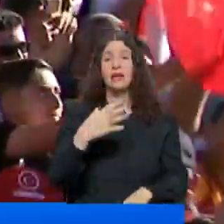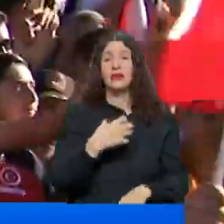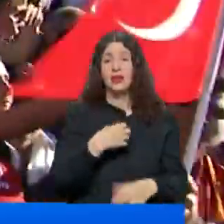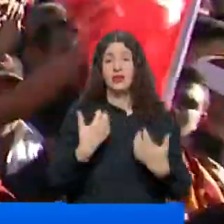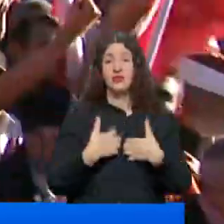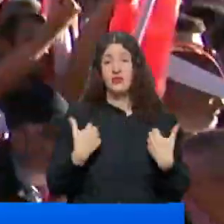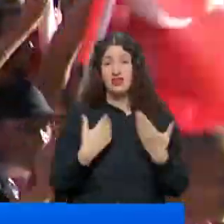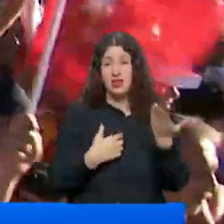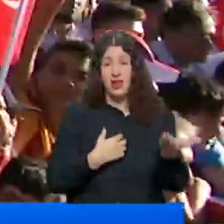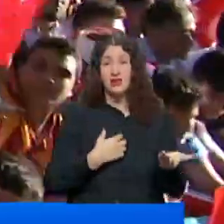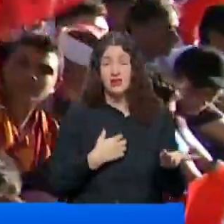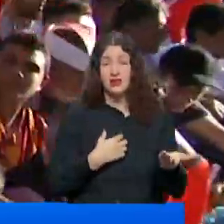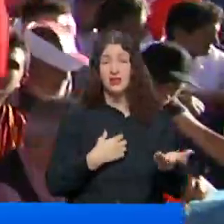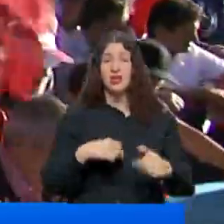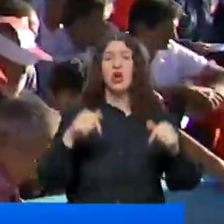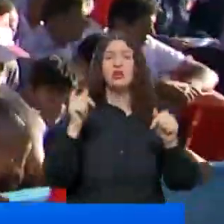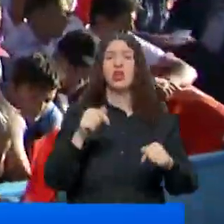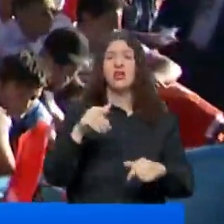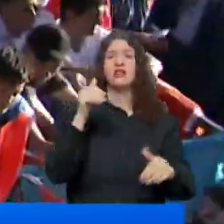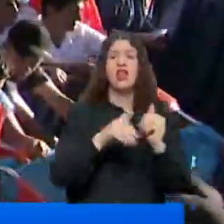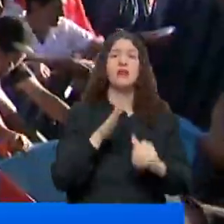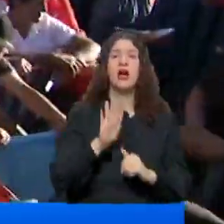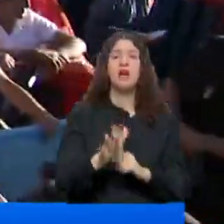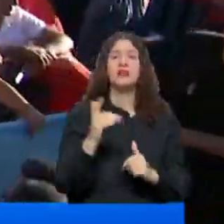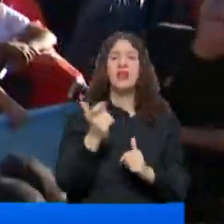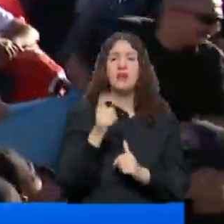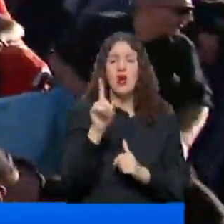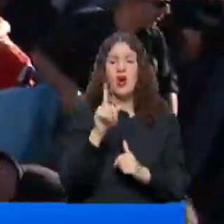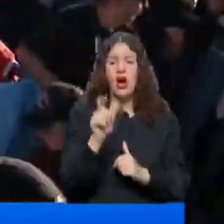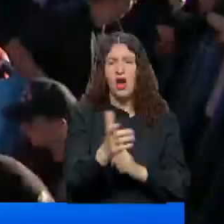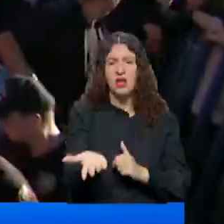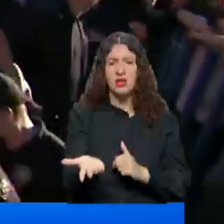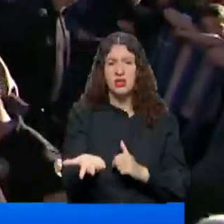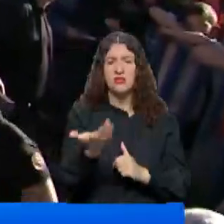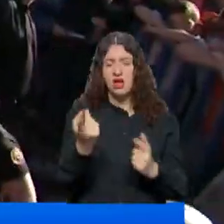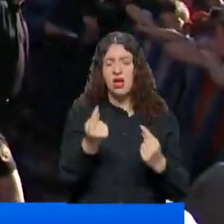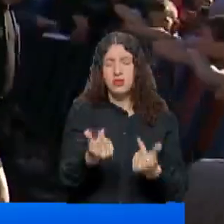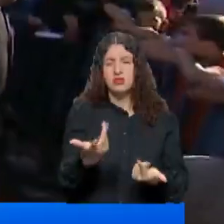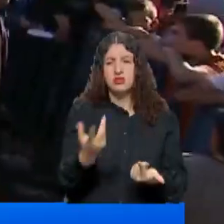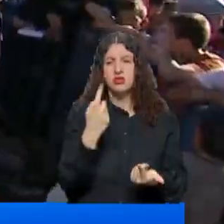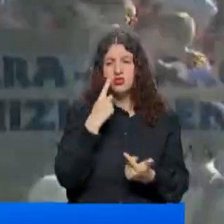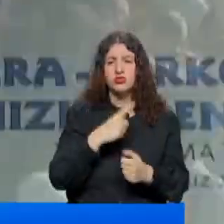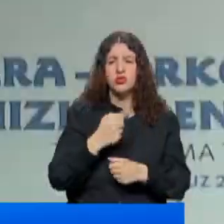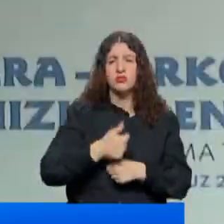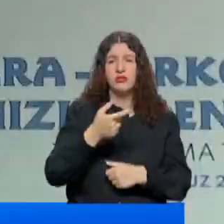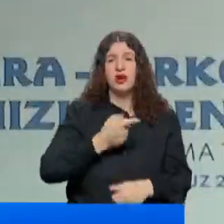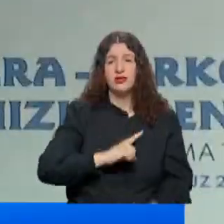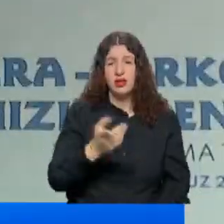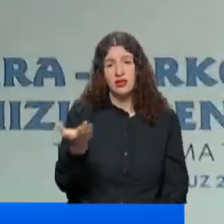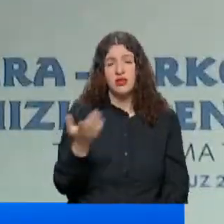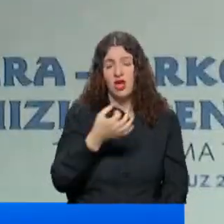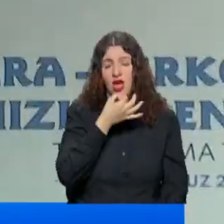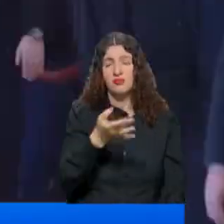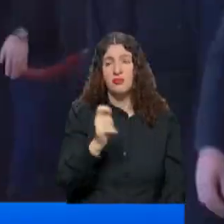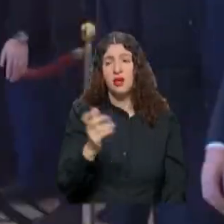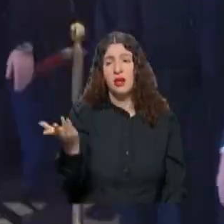kendilerine güvenselerdi, şurada seçime kalmış neredeyse 10 ay, en azından Cumhurbaşkanı adaylarını